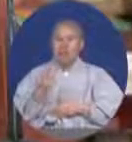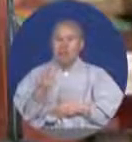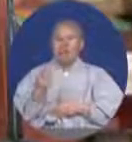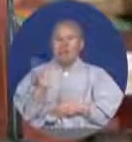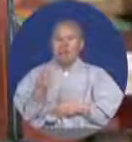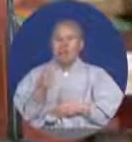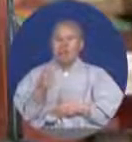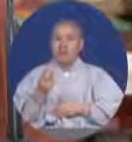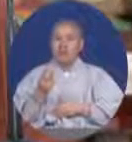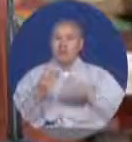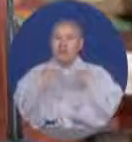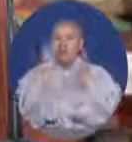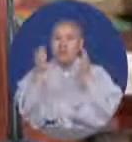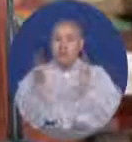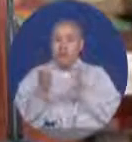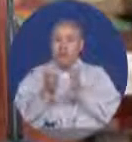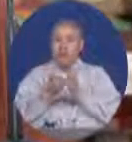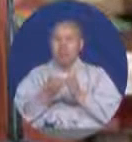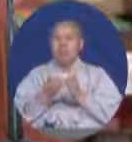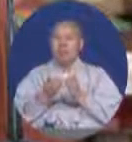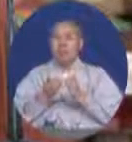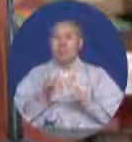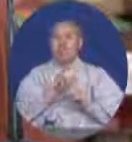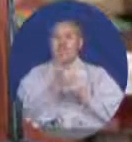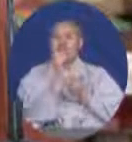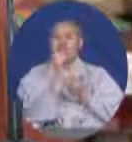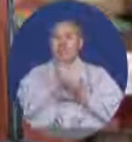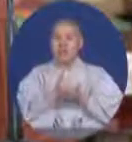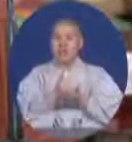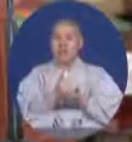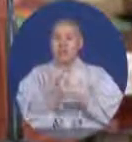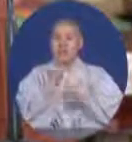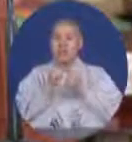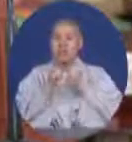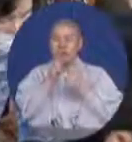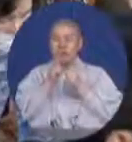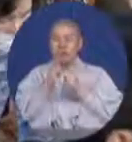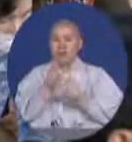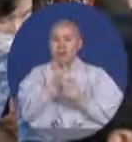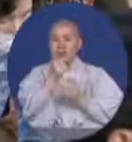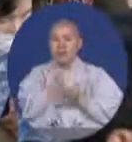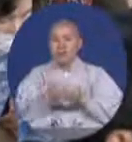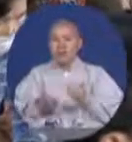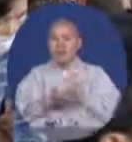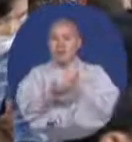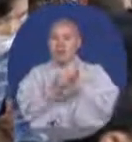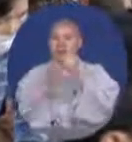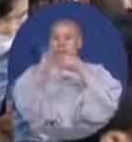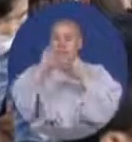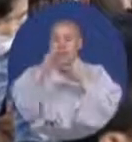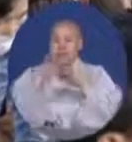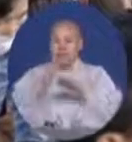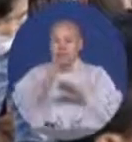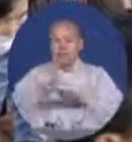한다. 이 찬불이에요. 부처님을 찬탄한 말씀이다 이 말이죠. 그리고